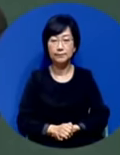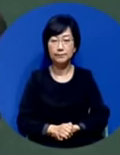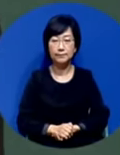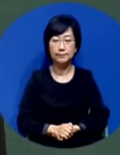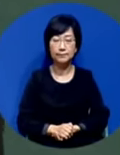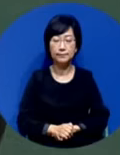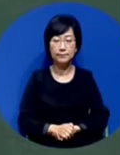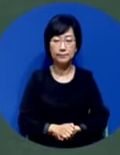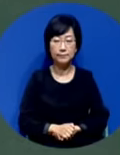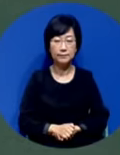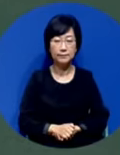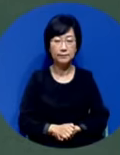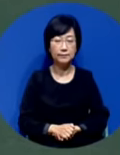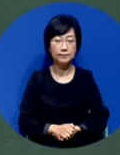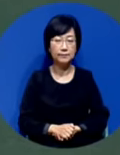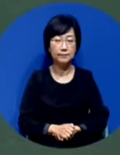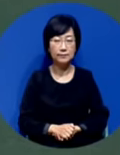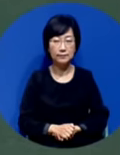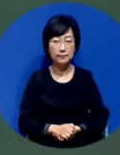那只要你见到了，自然就会发现的。